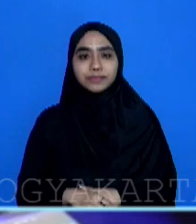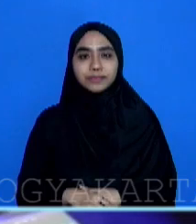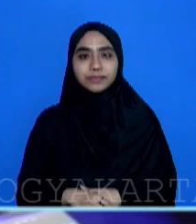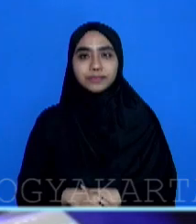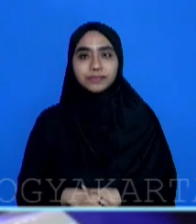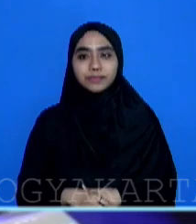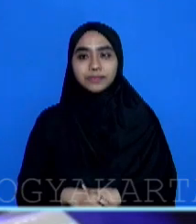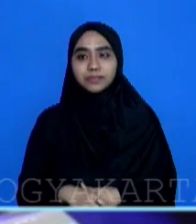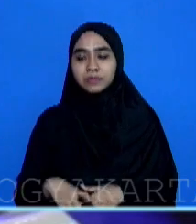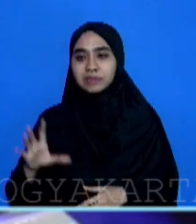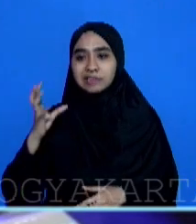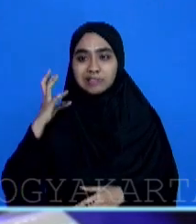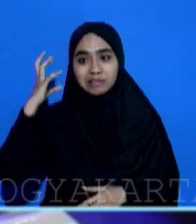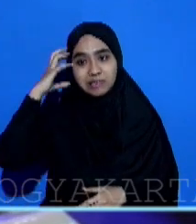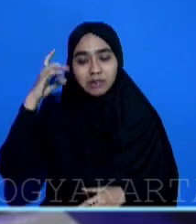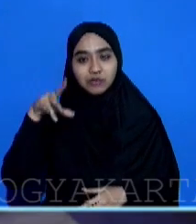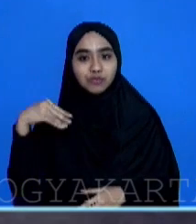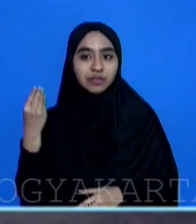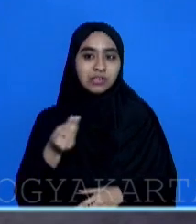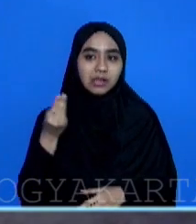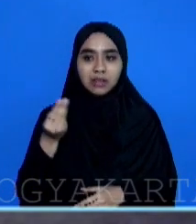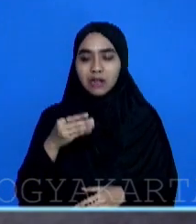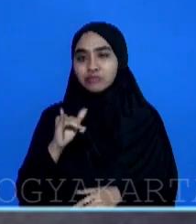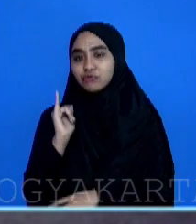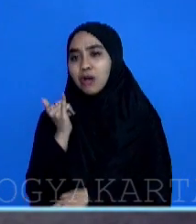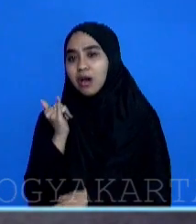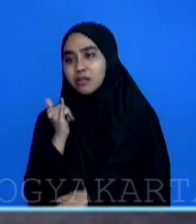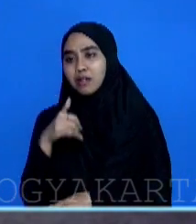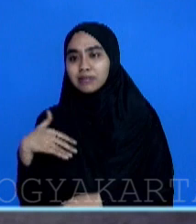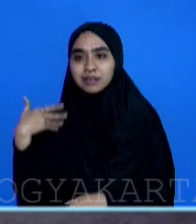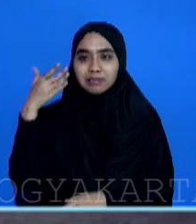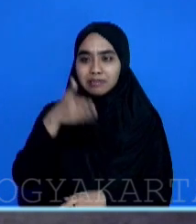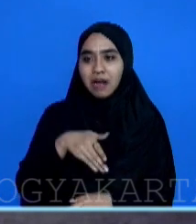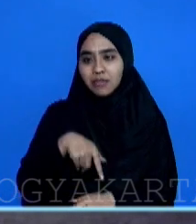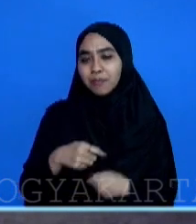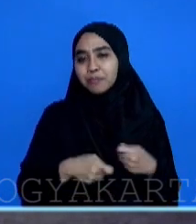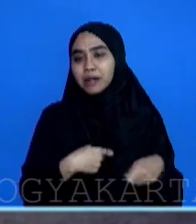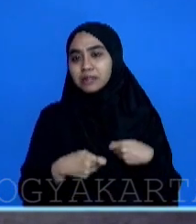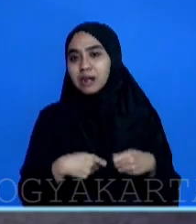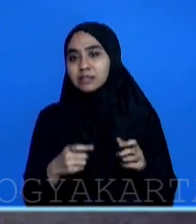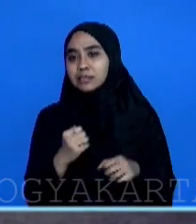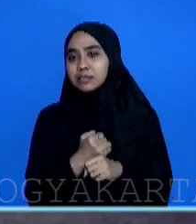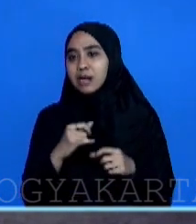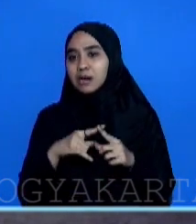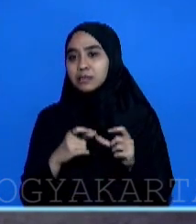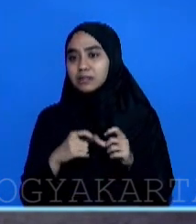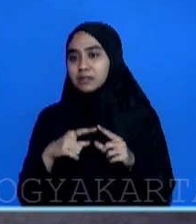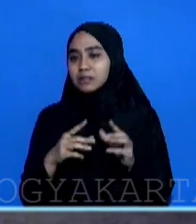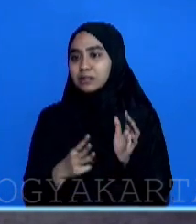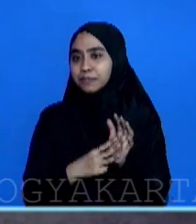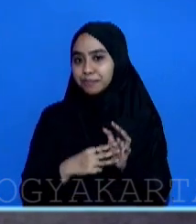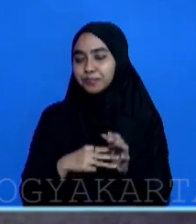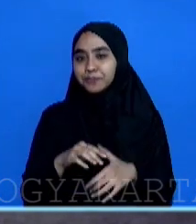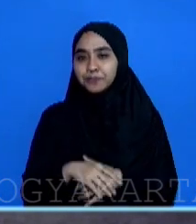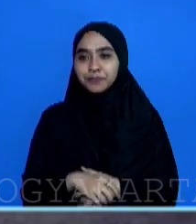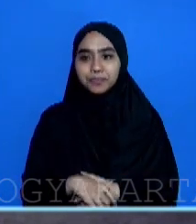Dinas Pariwisata Daerah Istimewa Yogyakarta meriahkan kawasan Pasar Ngasem dengan gelaran wonderful Yogyakarta 2023